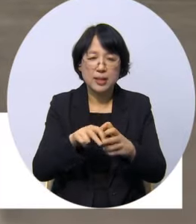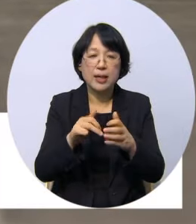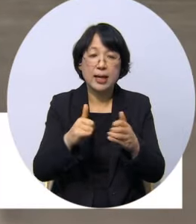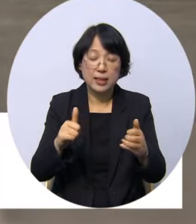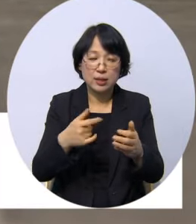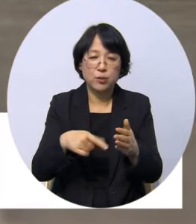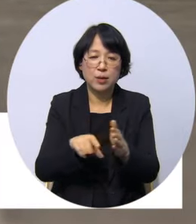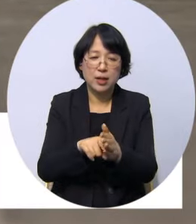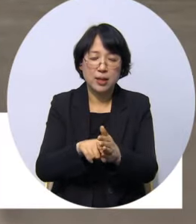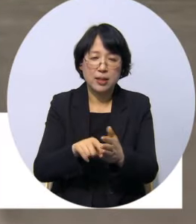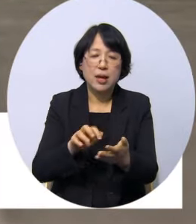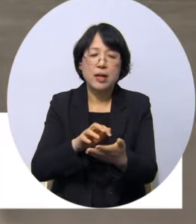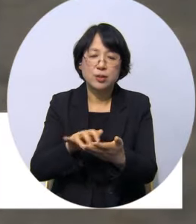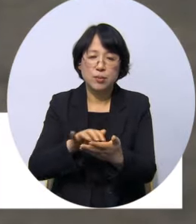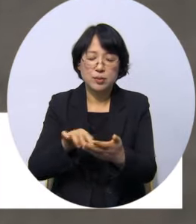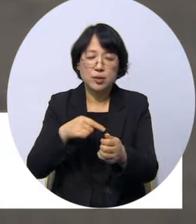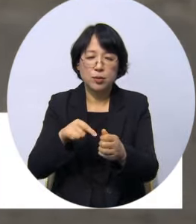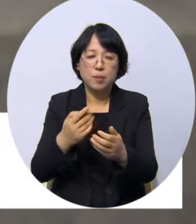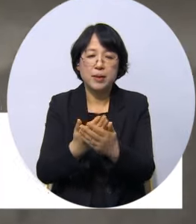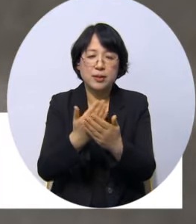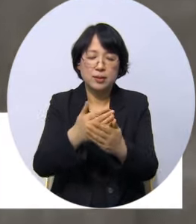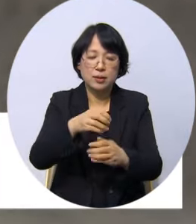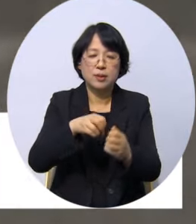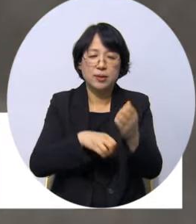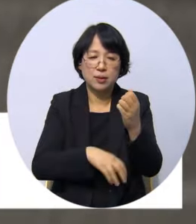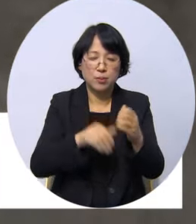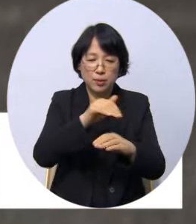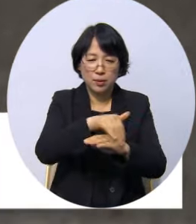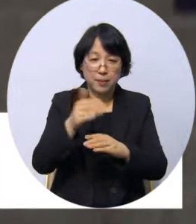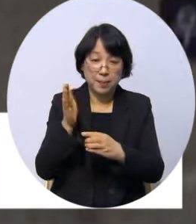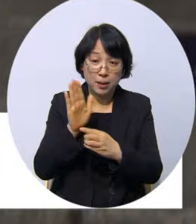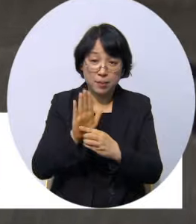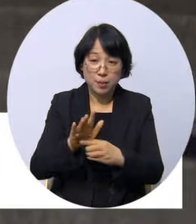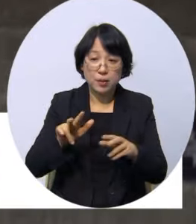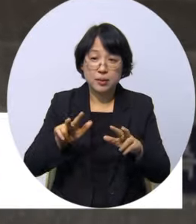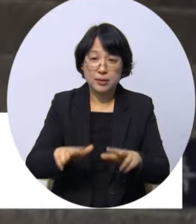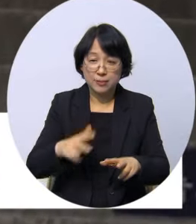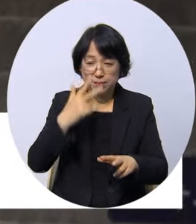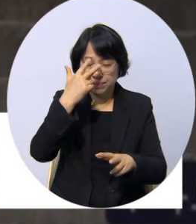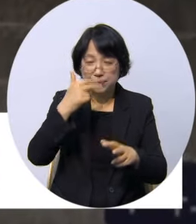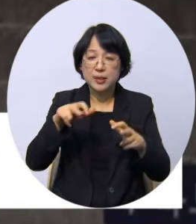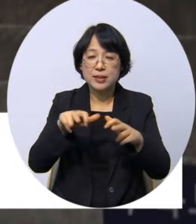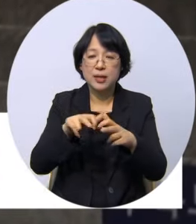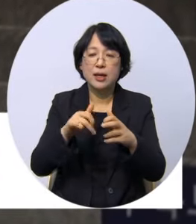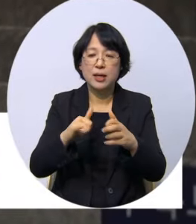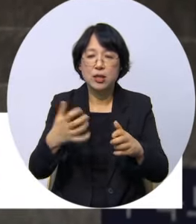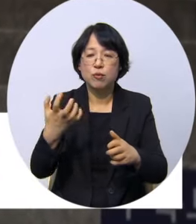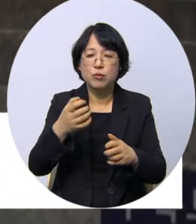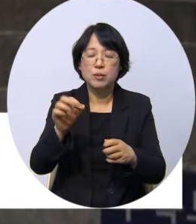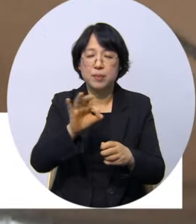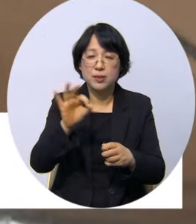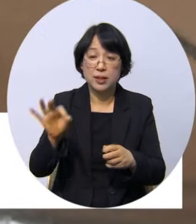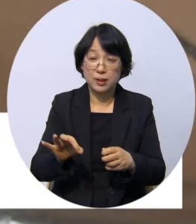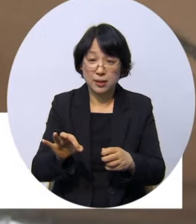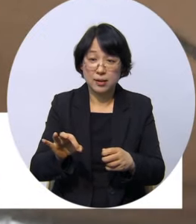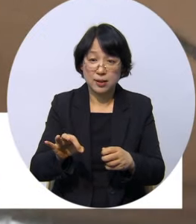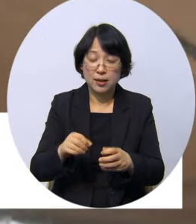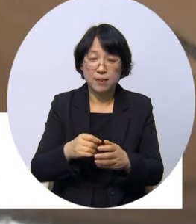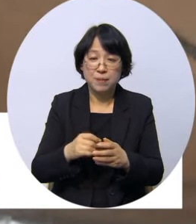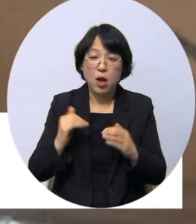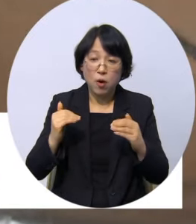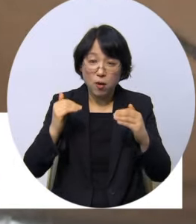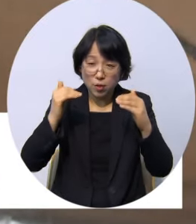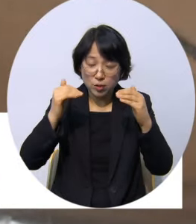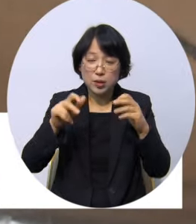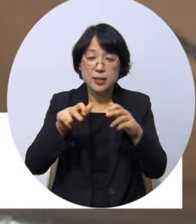교육 발전 기본 계획도 발표됐습니다 현재 시각 장애인 90% 이상이 후천적으로 를 얻은 경우로